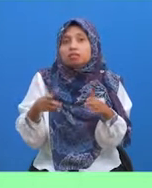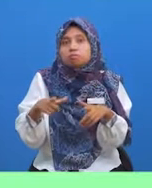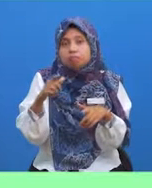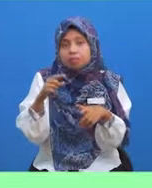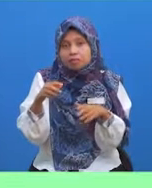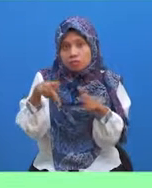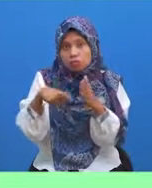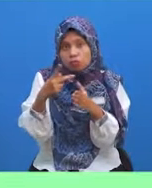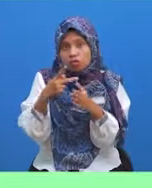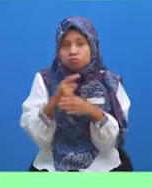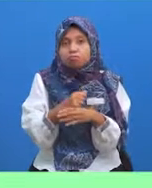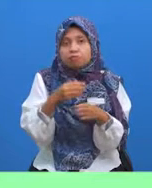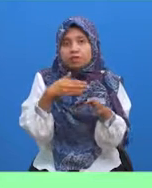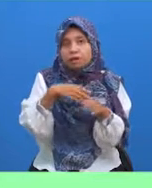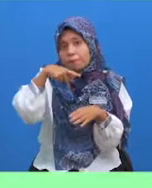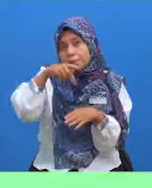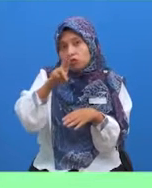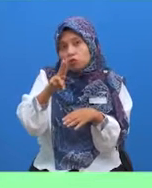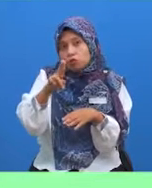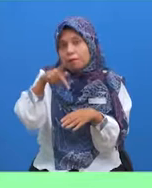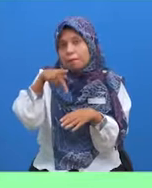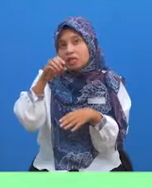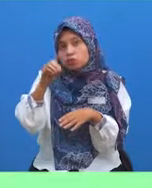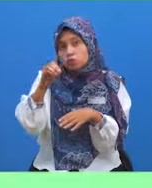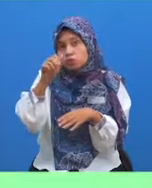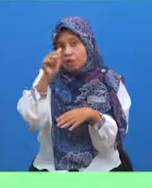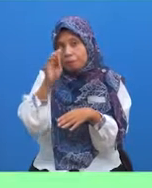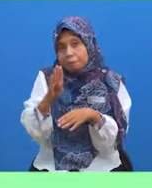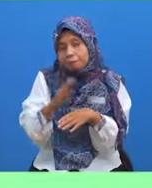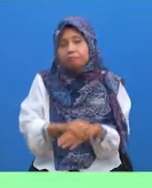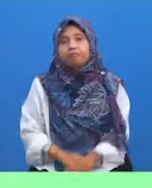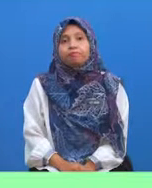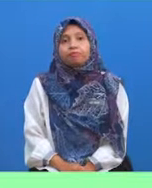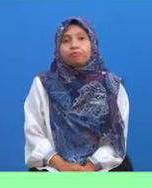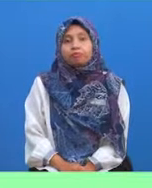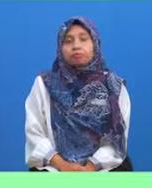beban pengeluaran klub pada v2v kosong Ebi